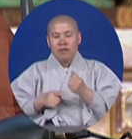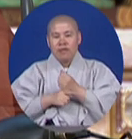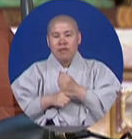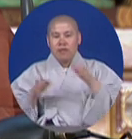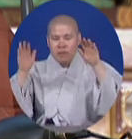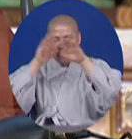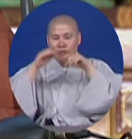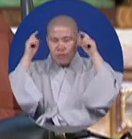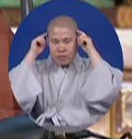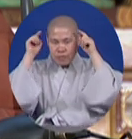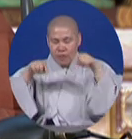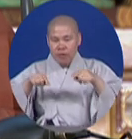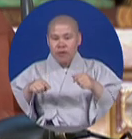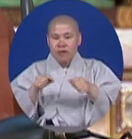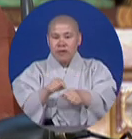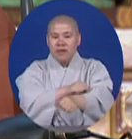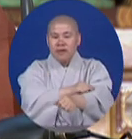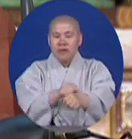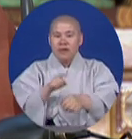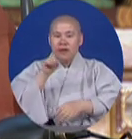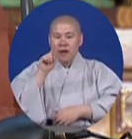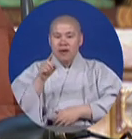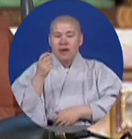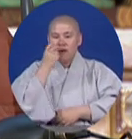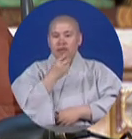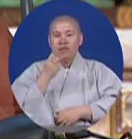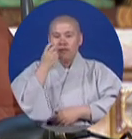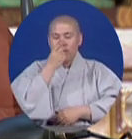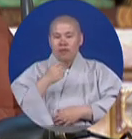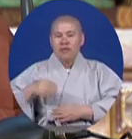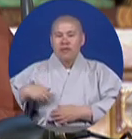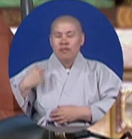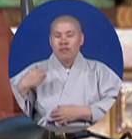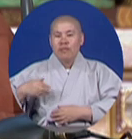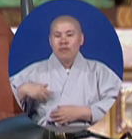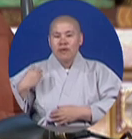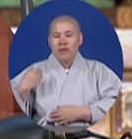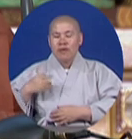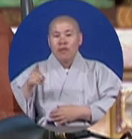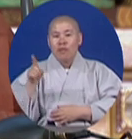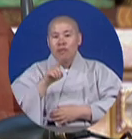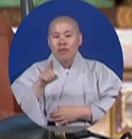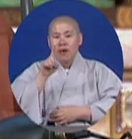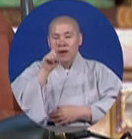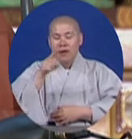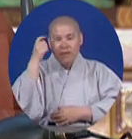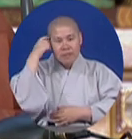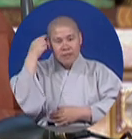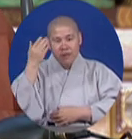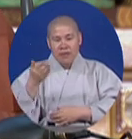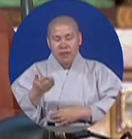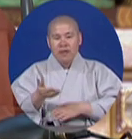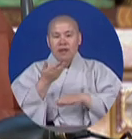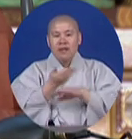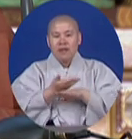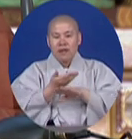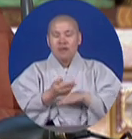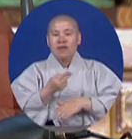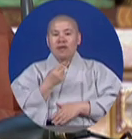무명의 특징이 하나인 줄을 모르는 거예요. 그 뭐가 하나냐? 다른 게 없는